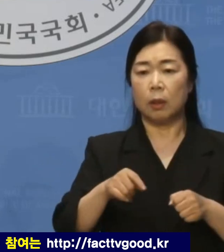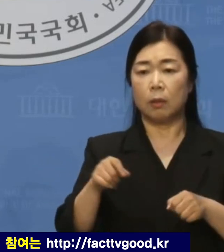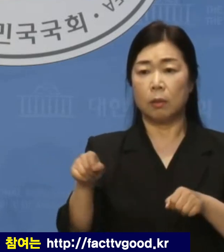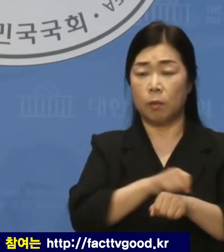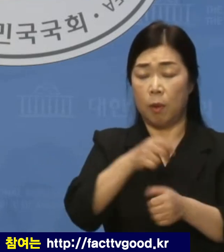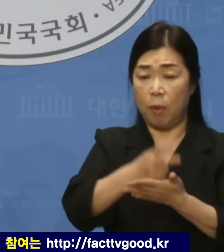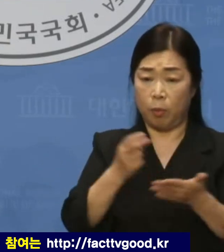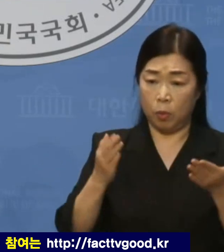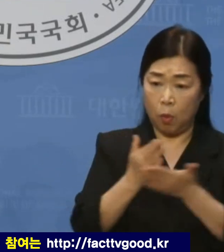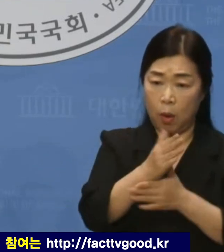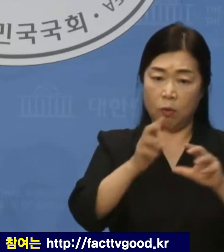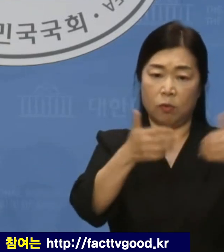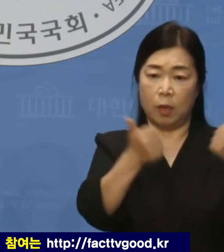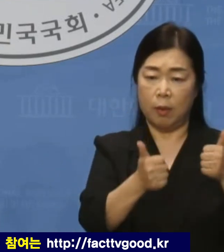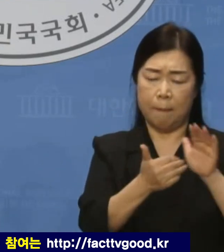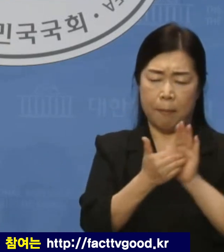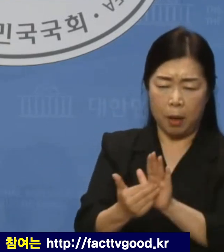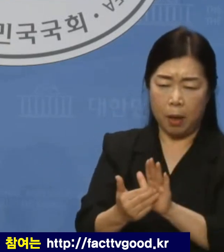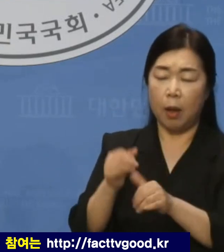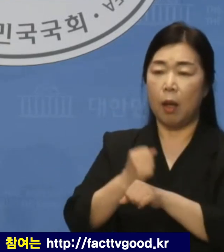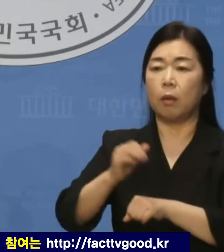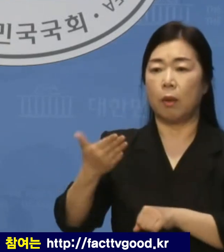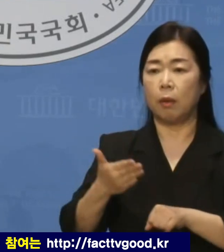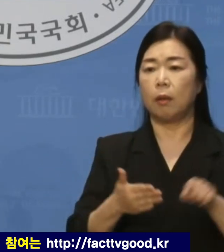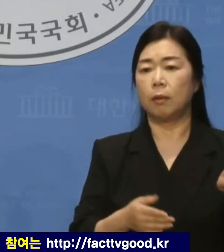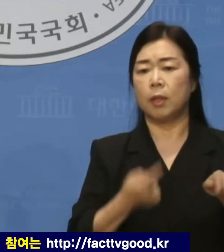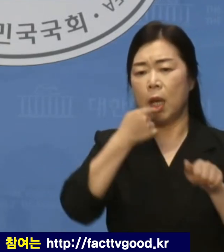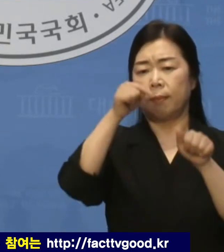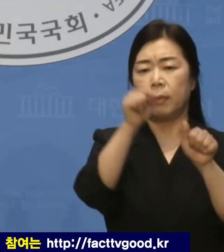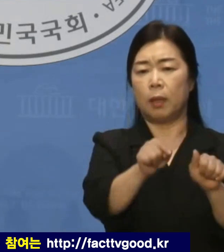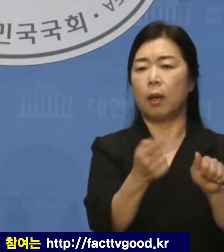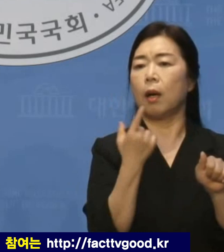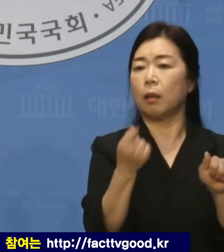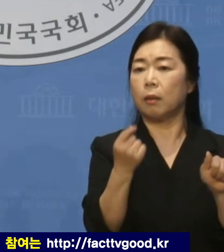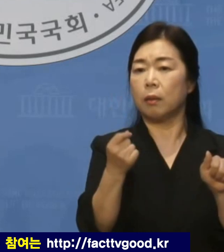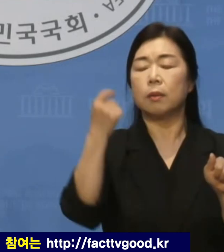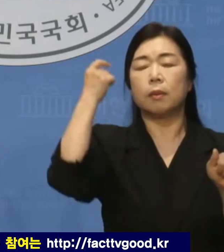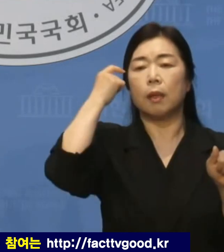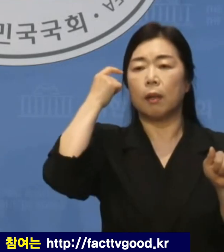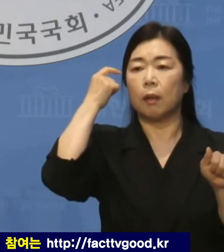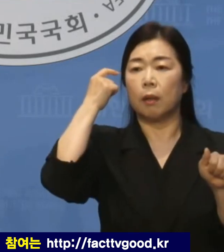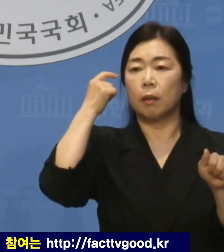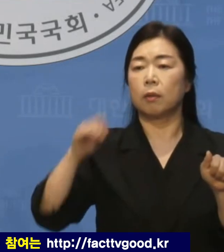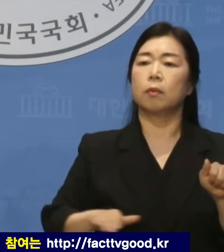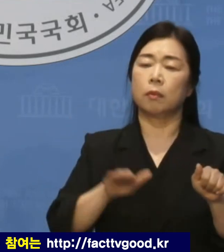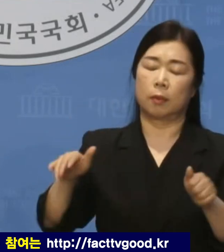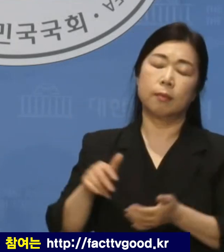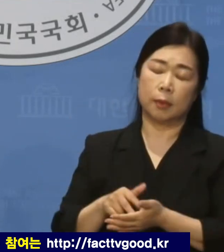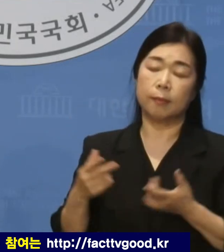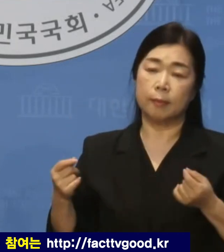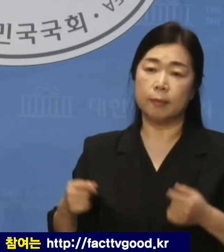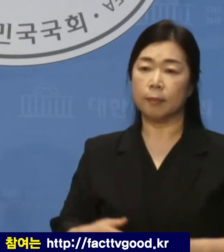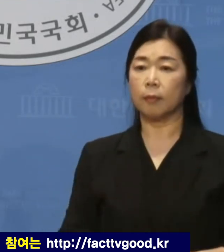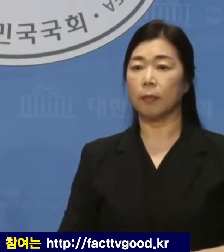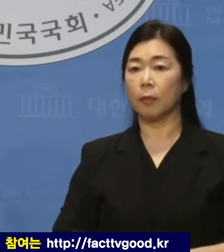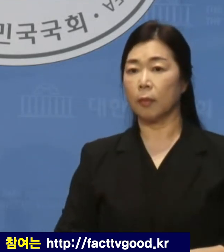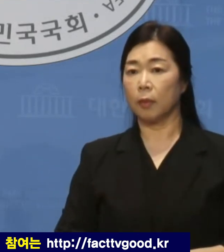통과를 국회에서 가로막아야 한다는 지령을 받아서 움직이는 것 아닌가라는 생각까지